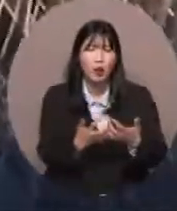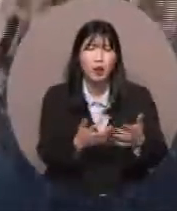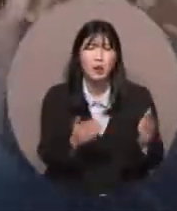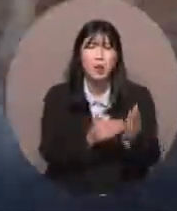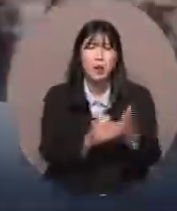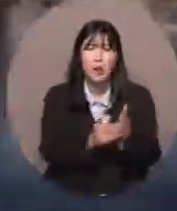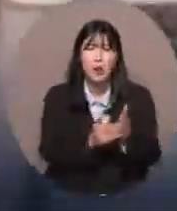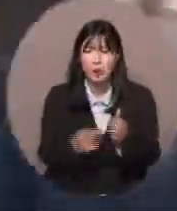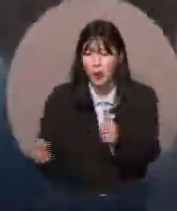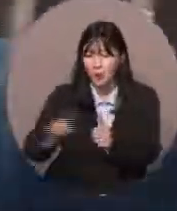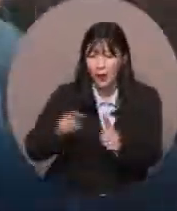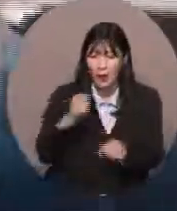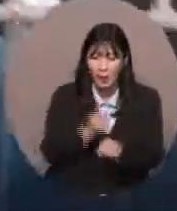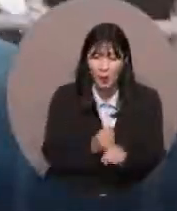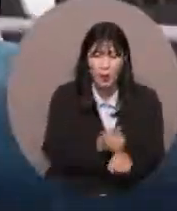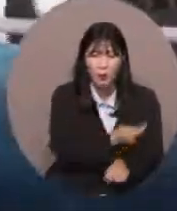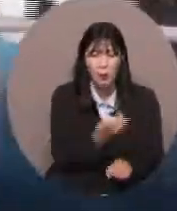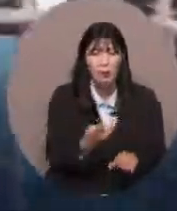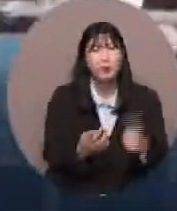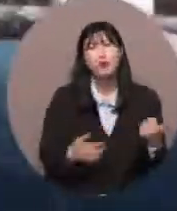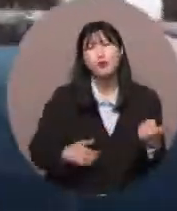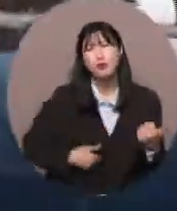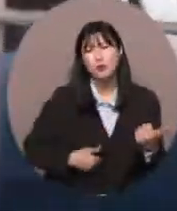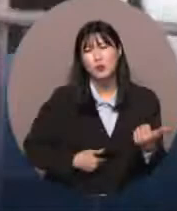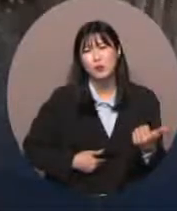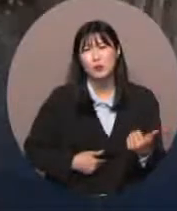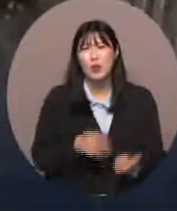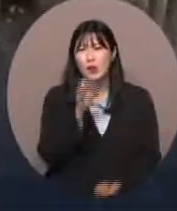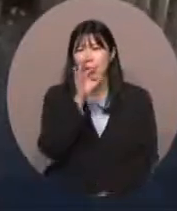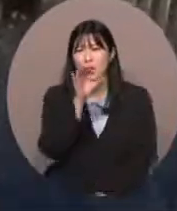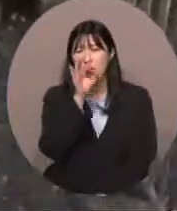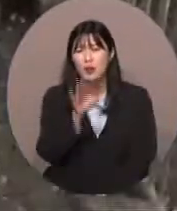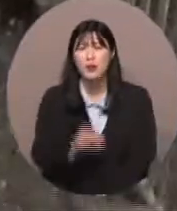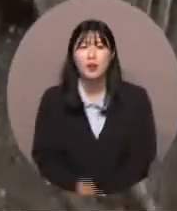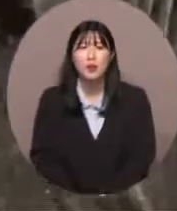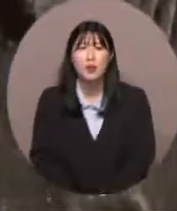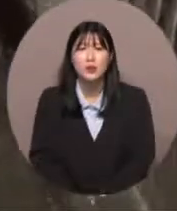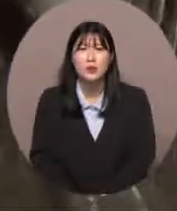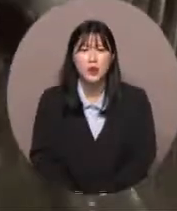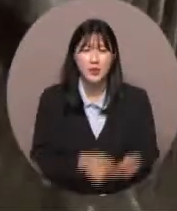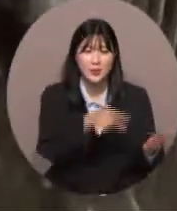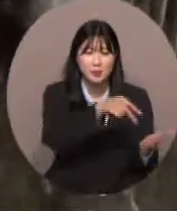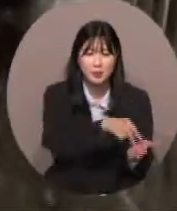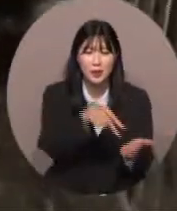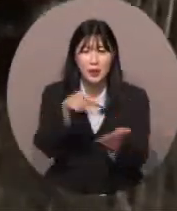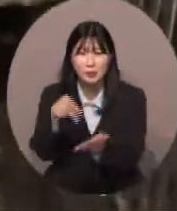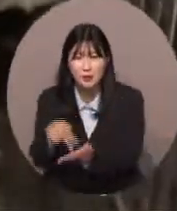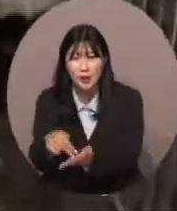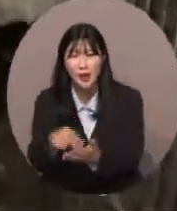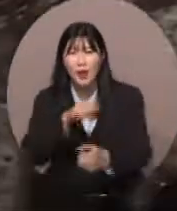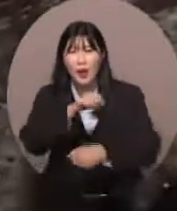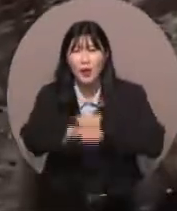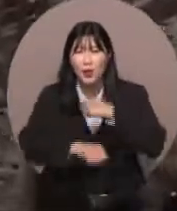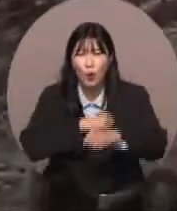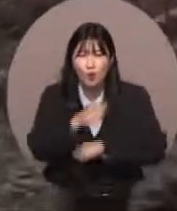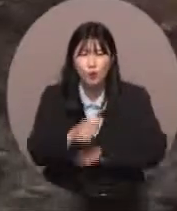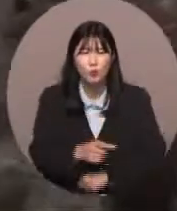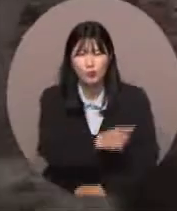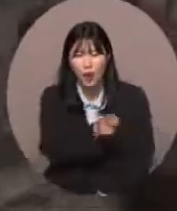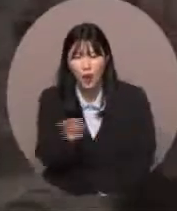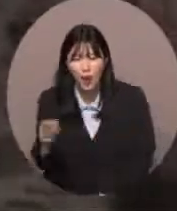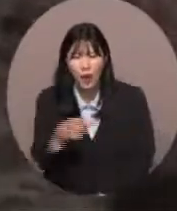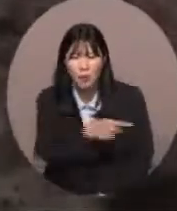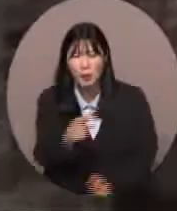마리를 받기 위해서는 좀 몇 마리가 안락사가 돼야 되는 상황이라는 걸. 양측이 동물들에 대한 조치를 미루는 사이 청소와